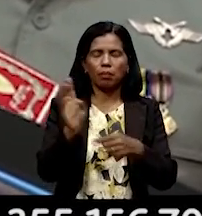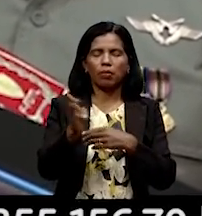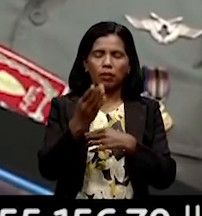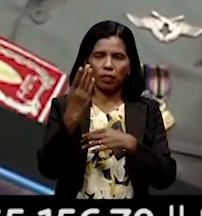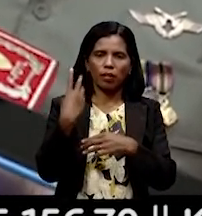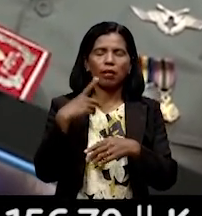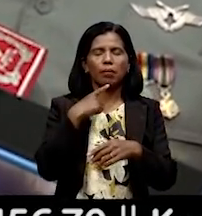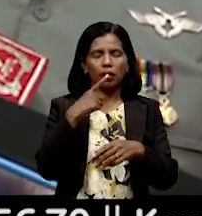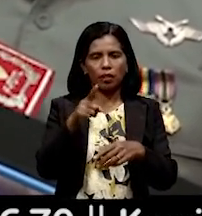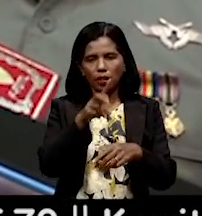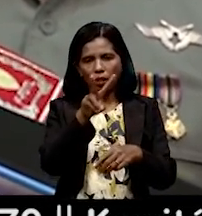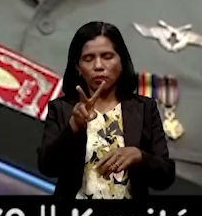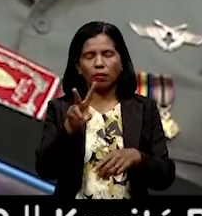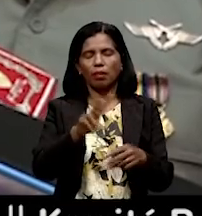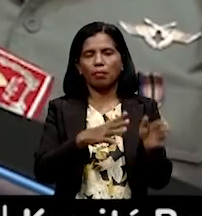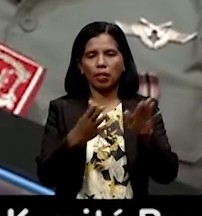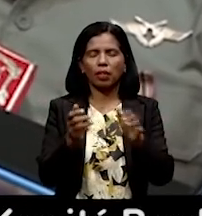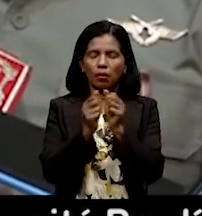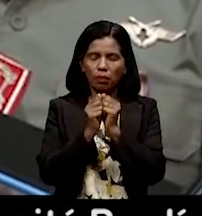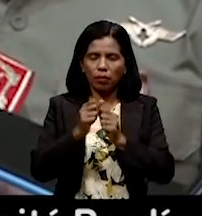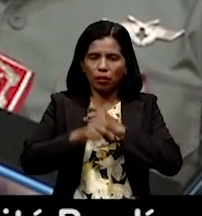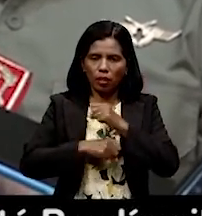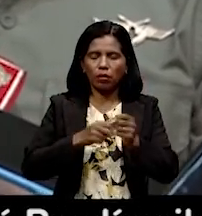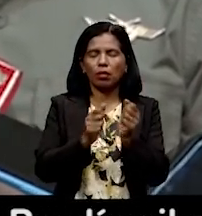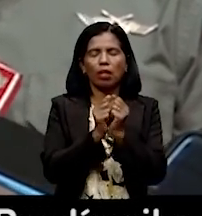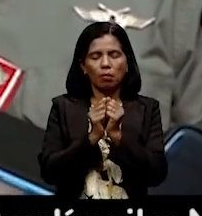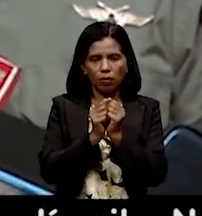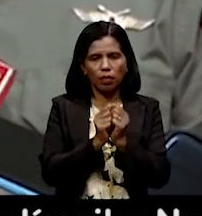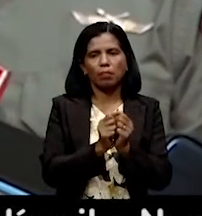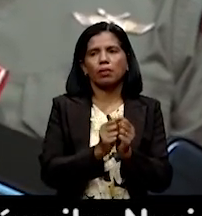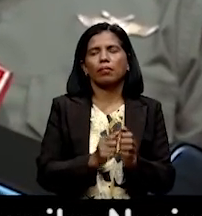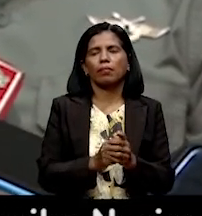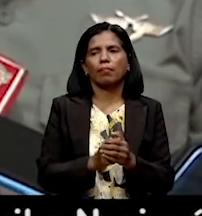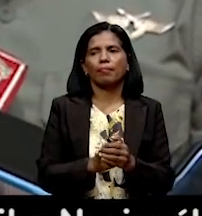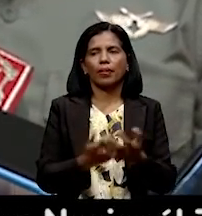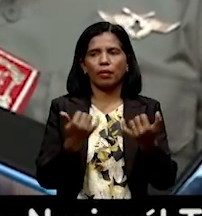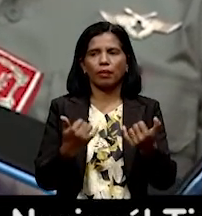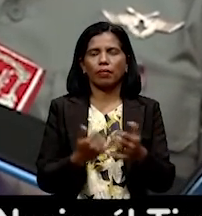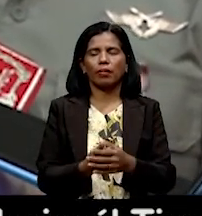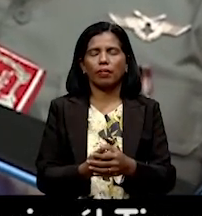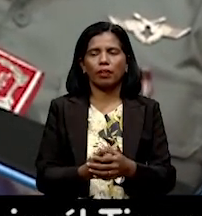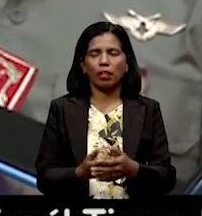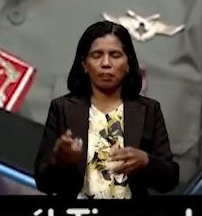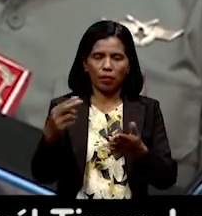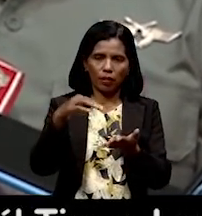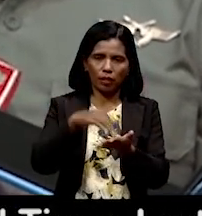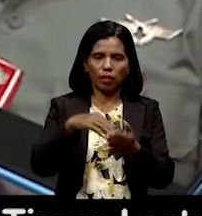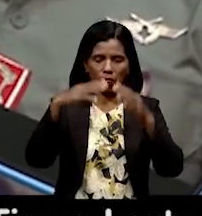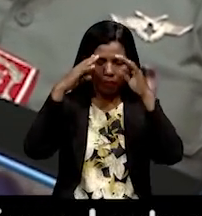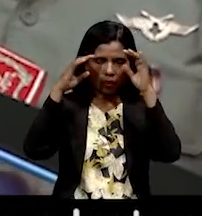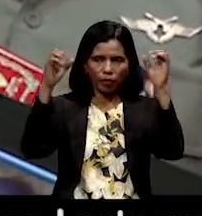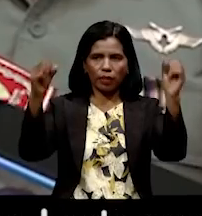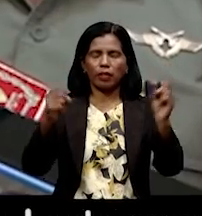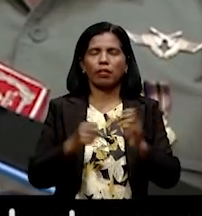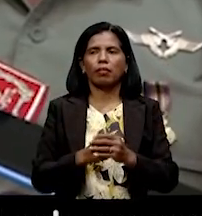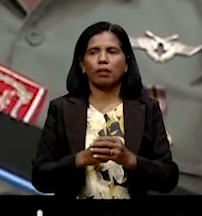amutu, kita nero terus amutu, kita nero mati amutu, kita penonton. Agora mai yang nengkat kita nih presiden ini ya titular dalam